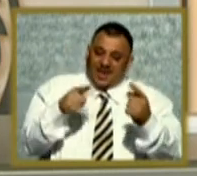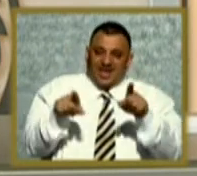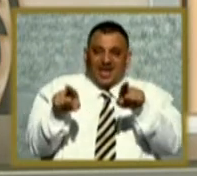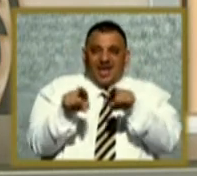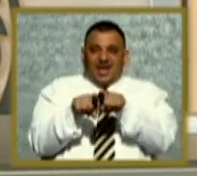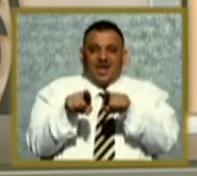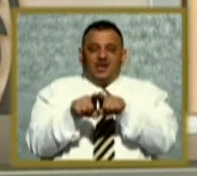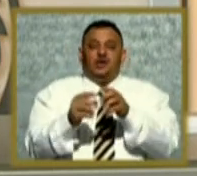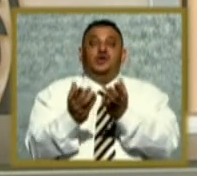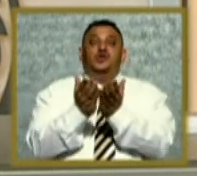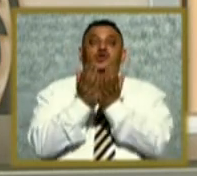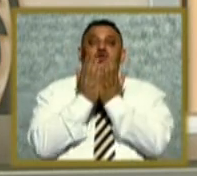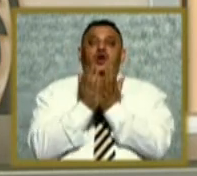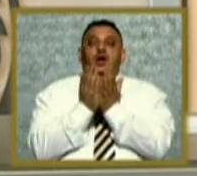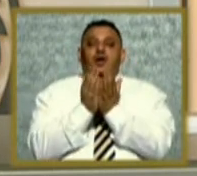الله